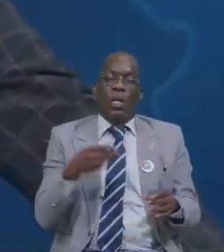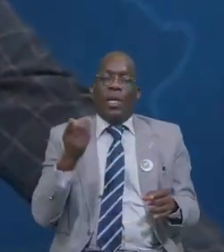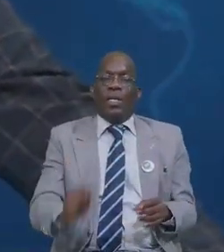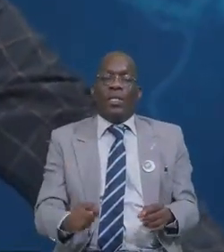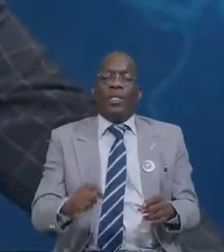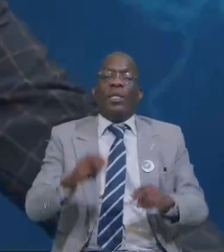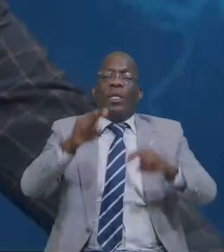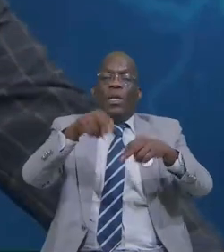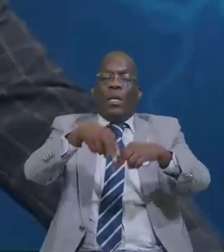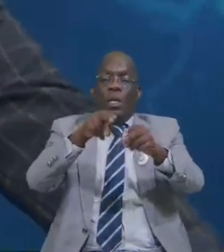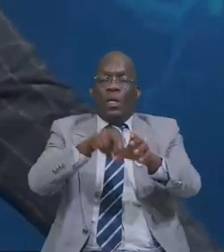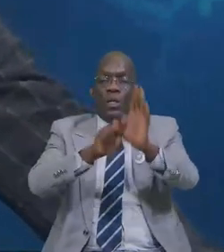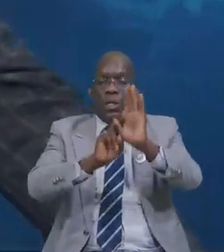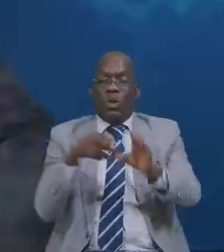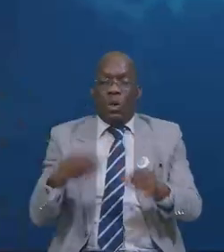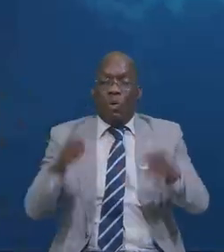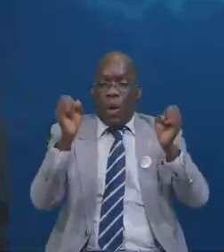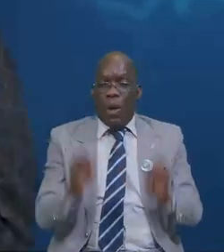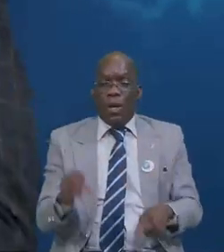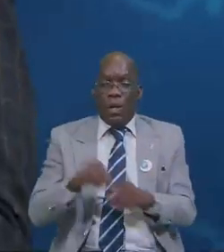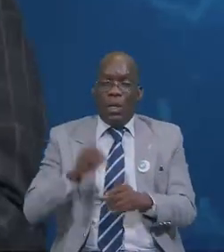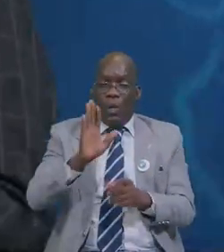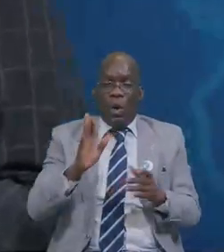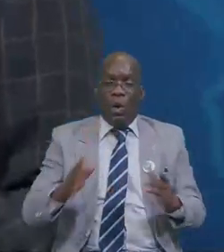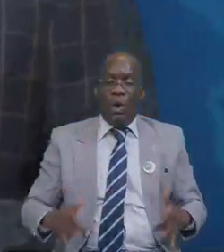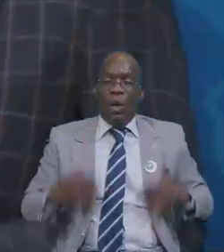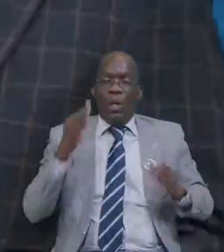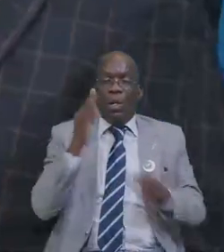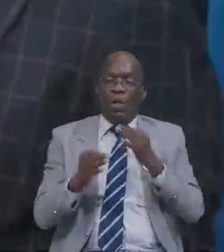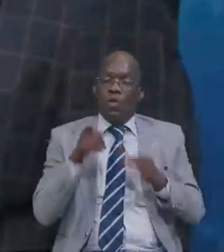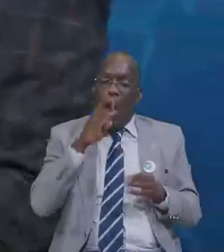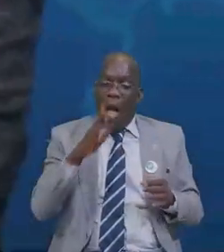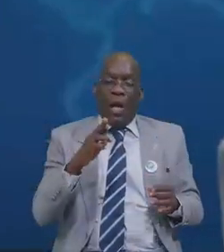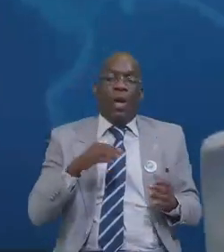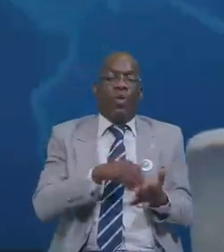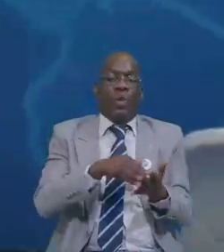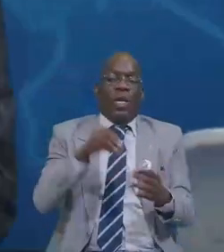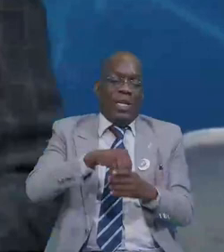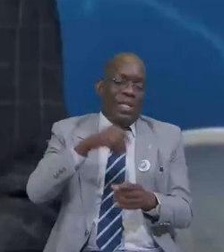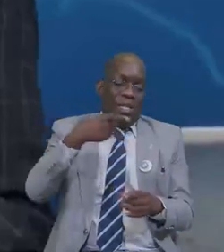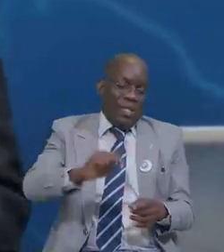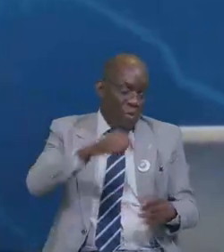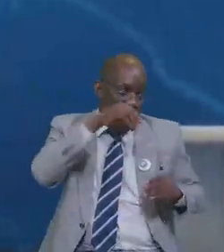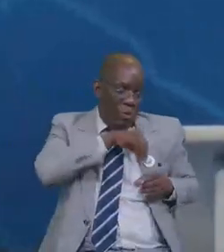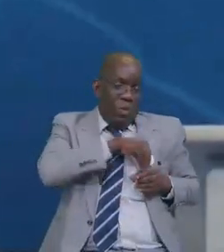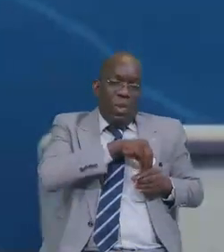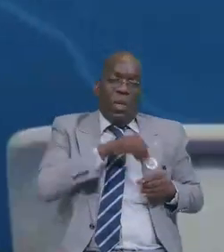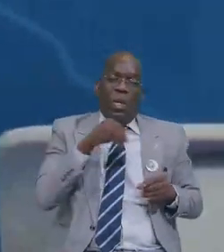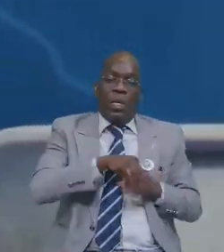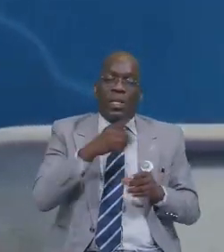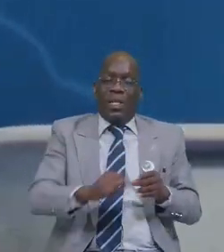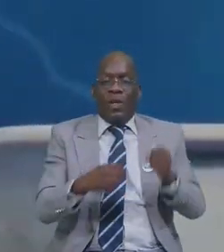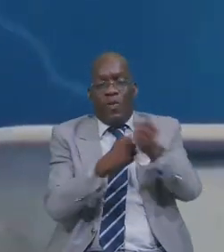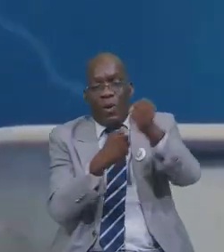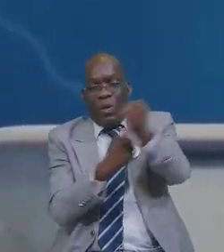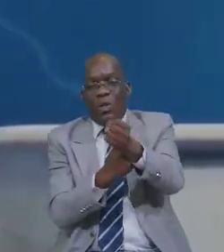même le ciel de la force et de la puissance de ta vie, si tu es faible à l'intérieur, si la fondation de